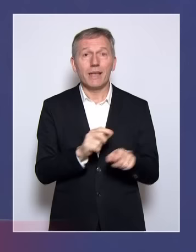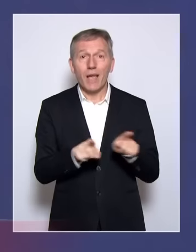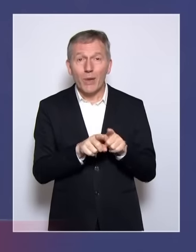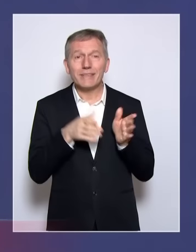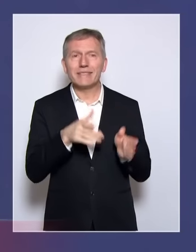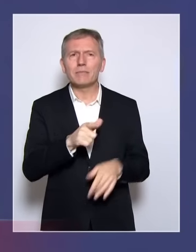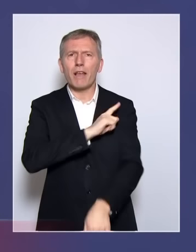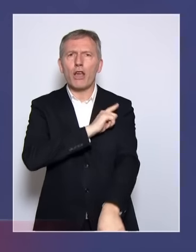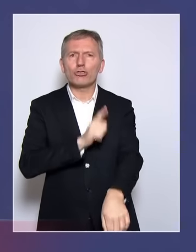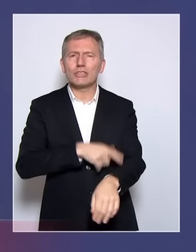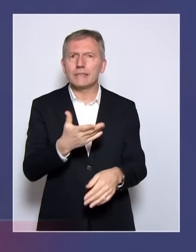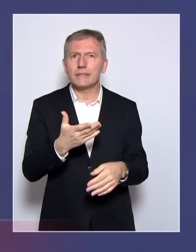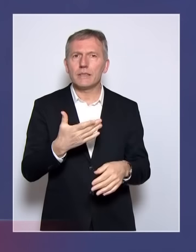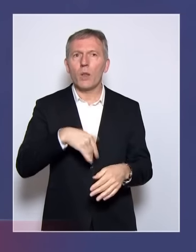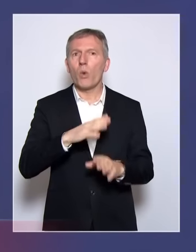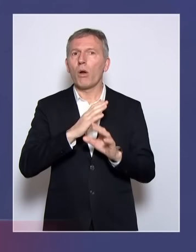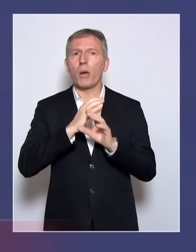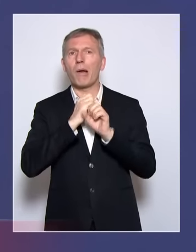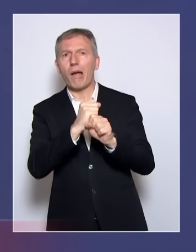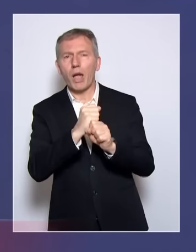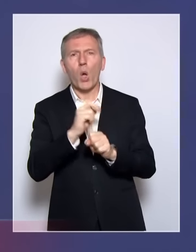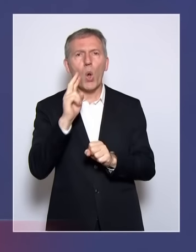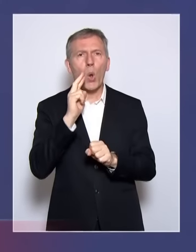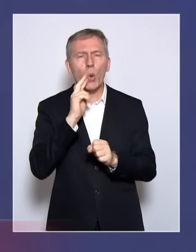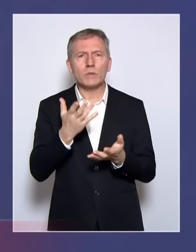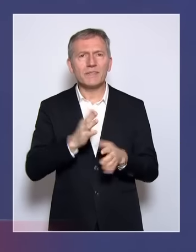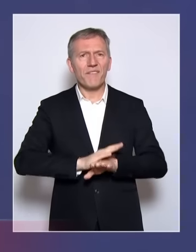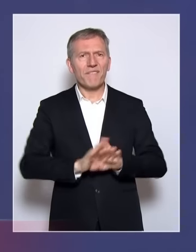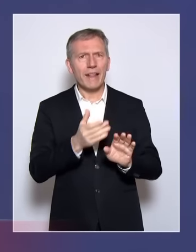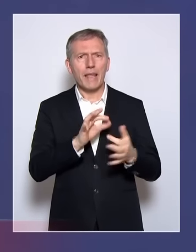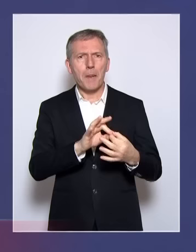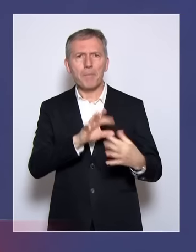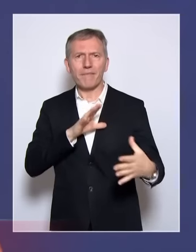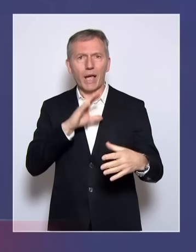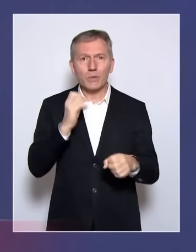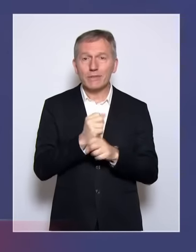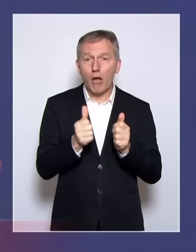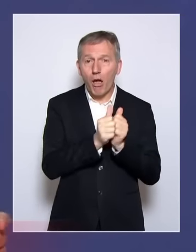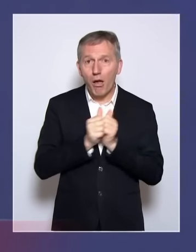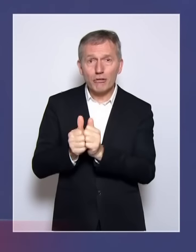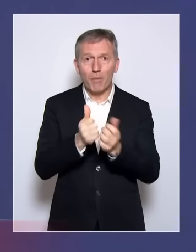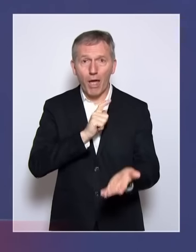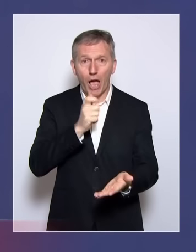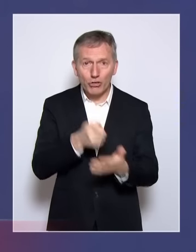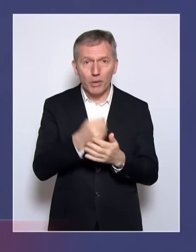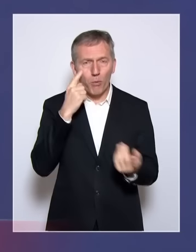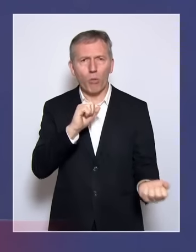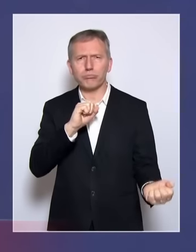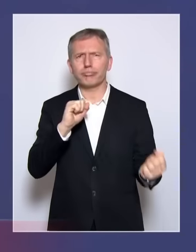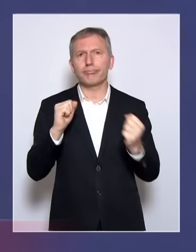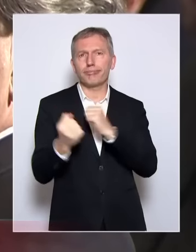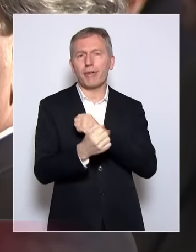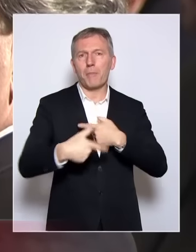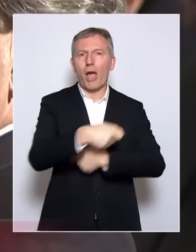aurait cru que nous pourrions nous défaire de notre dépendance aux hydrocarbures russes, acheter en commun et réformer si vite notre marché de l'électricité